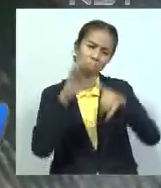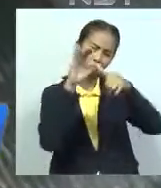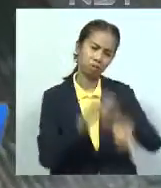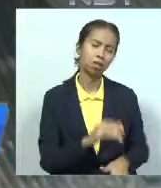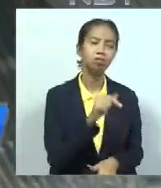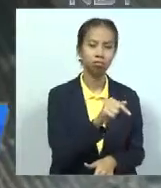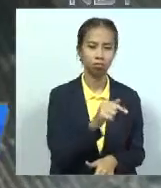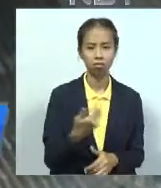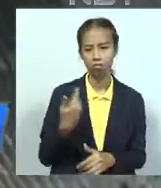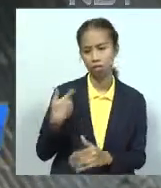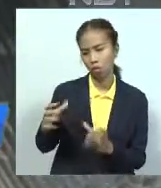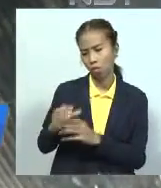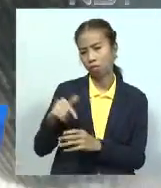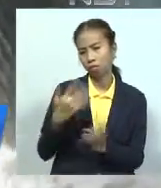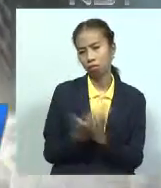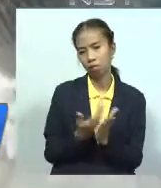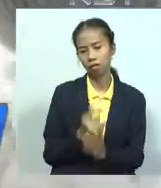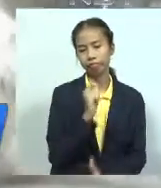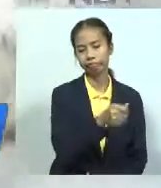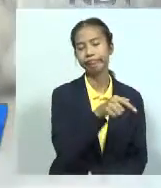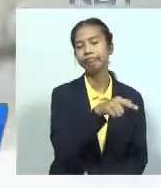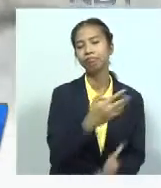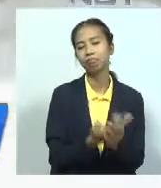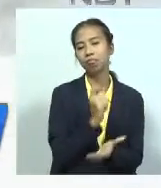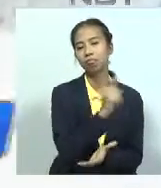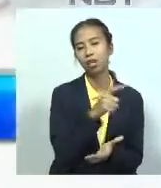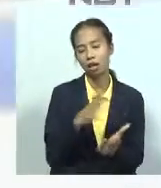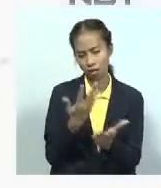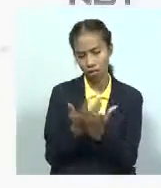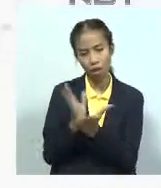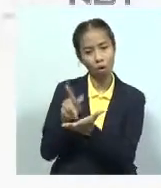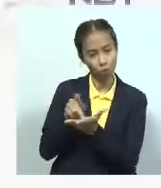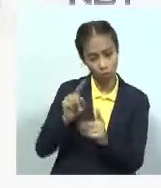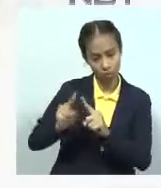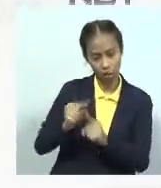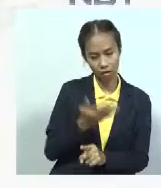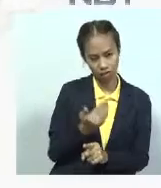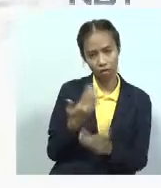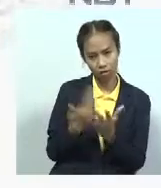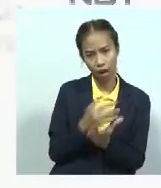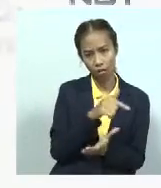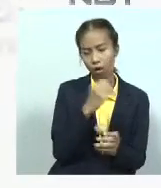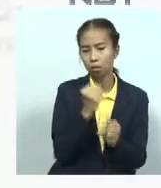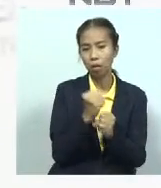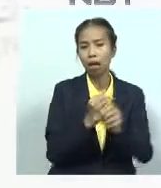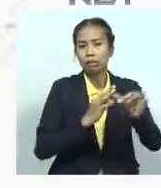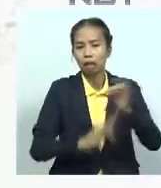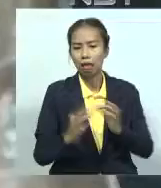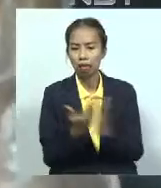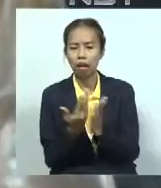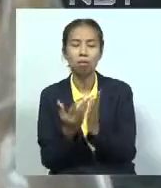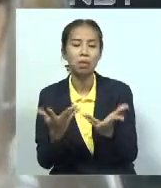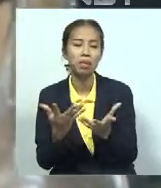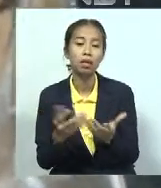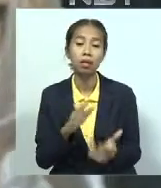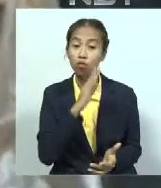านคือถูกกลุ่มนายทุนใช้เงินเป็นเครื่องหว่านล้อมให้กู้ยืมเงินมาใช้จ่ายและให้จ่ายเป็นค่าแรงทำงานซึ่งถ้าห